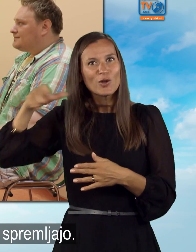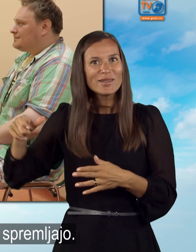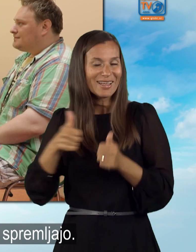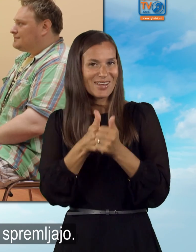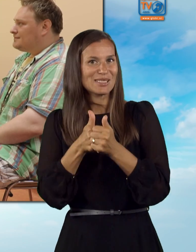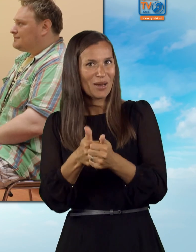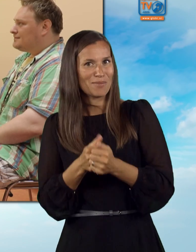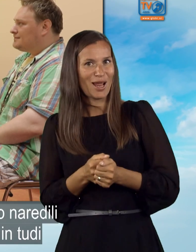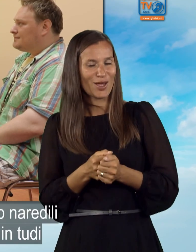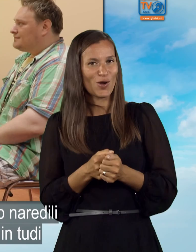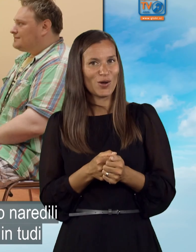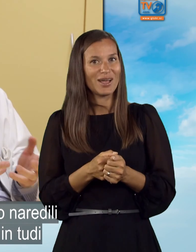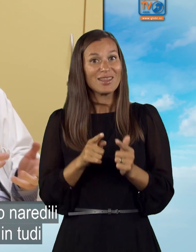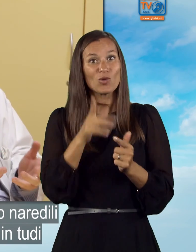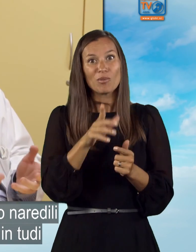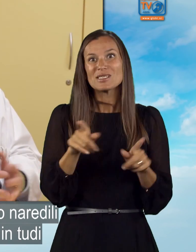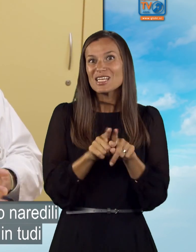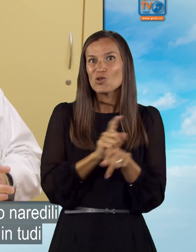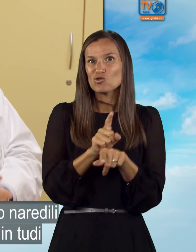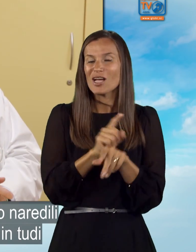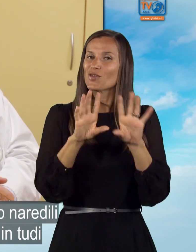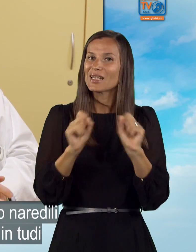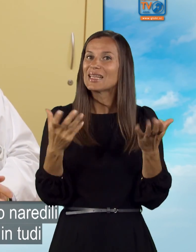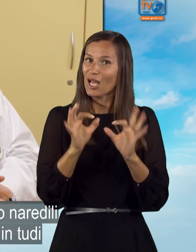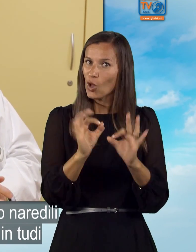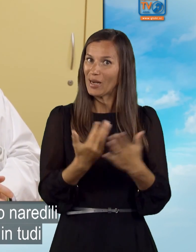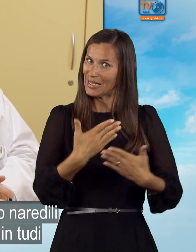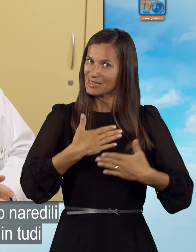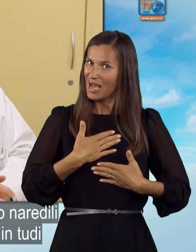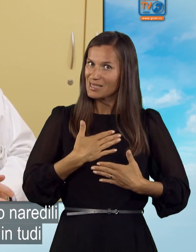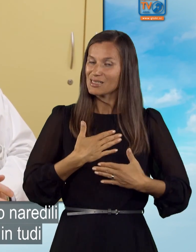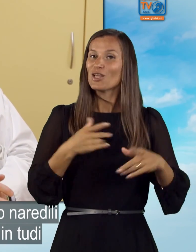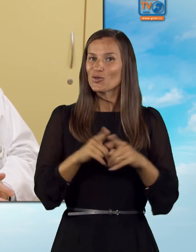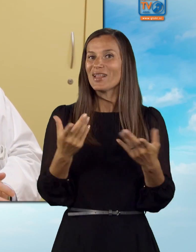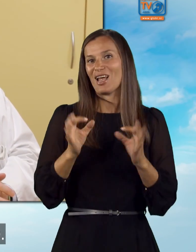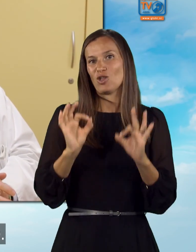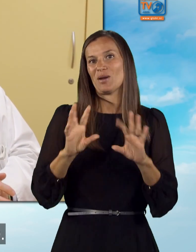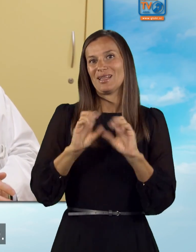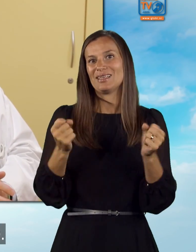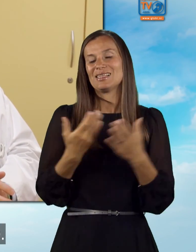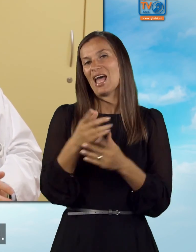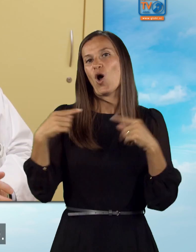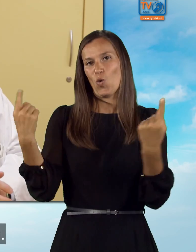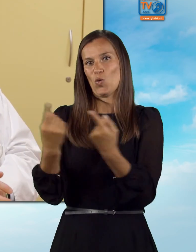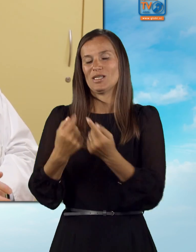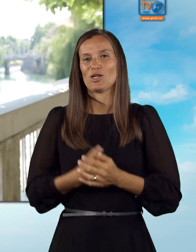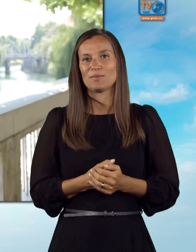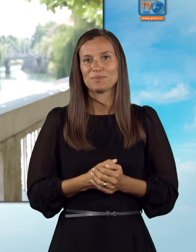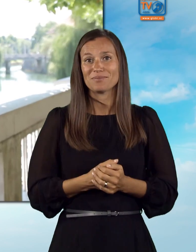ki vas spremljajo. Tako da boste sočasno, da boste naredili nekaj dobrega zase, pravzaprav nekaj dobrega naredili tudi za vaše